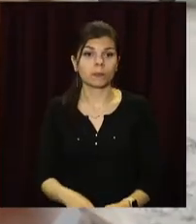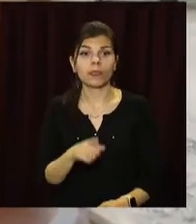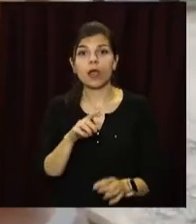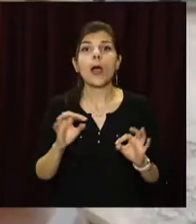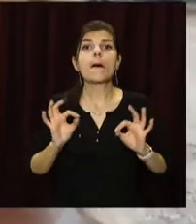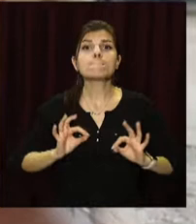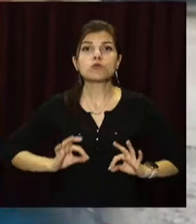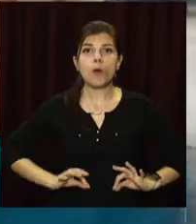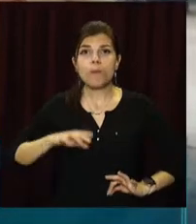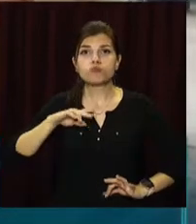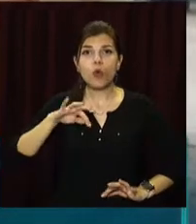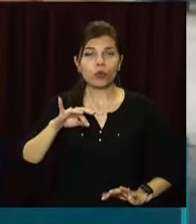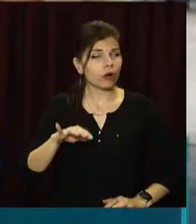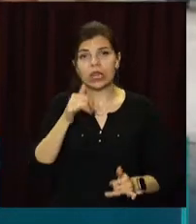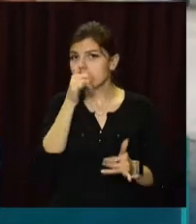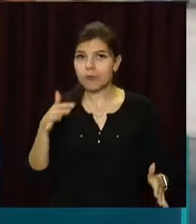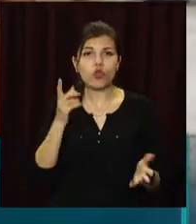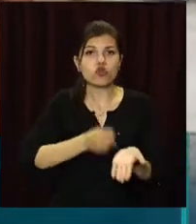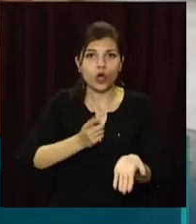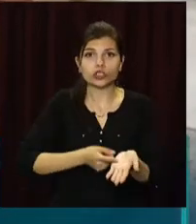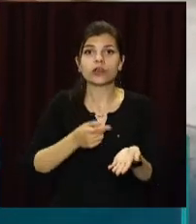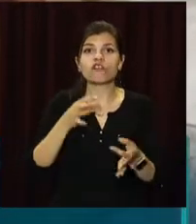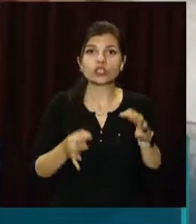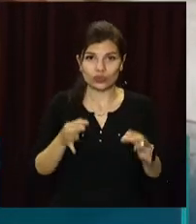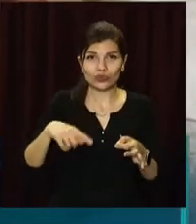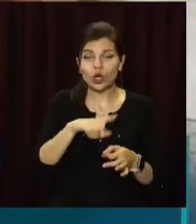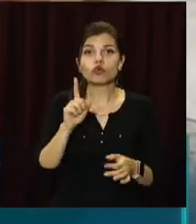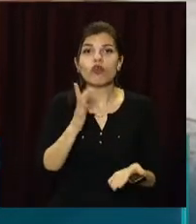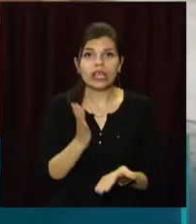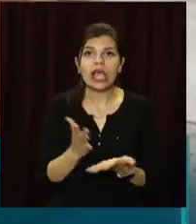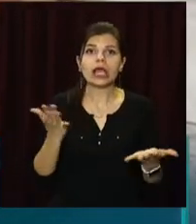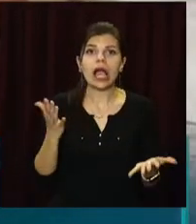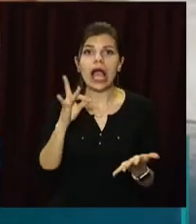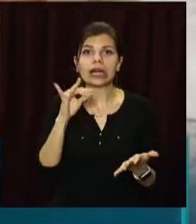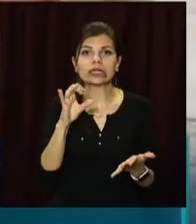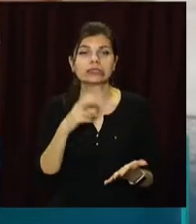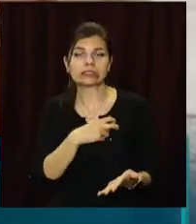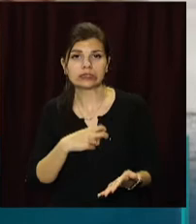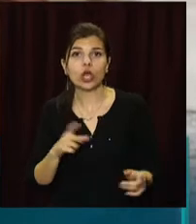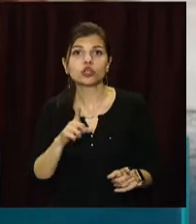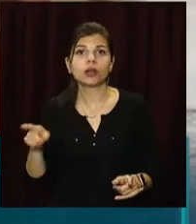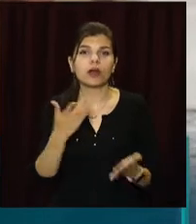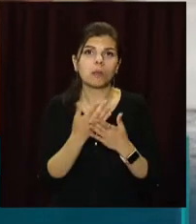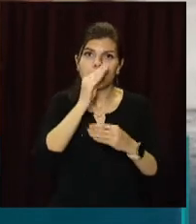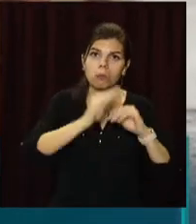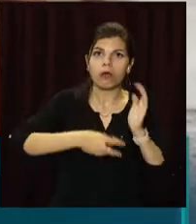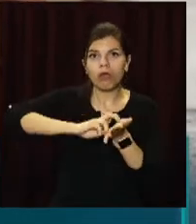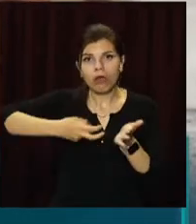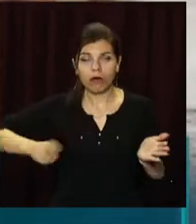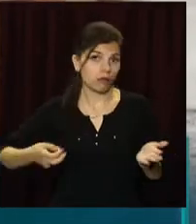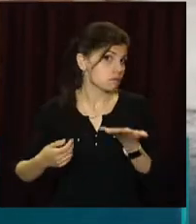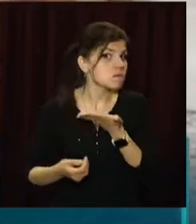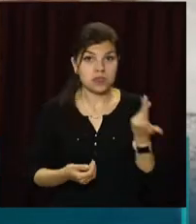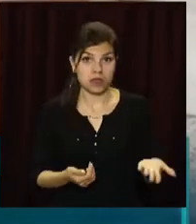Прокурор не зміг довести в судовому засіданні про те, що існують якісь ризики, що Марина приховається від суду.